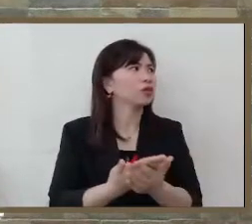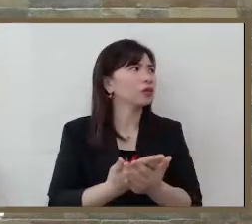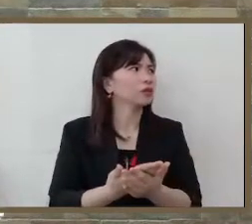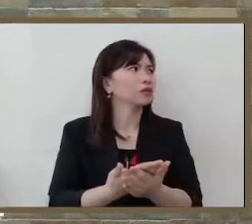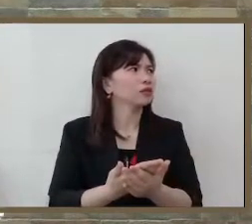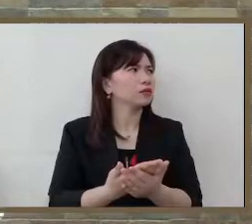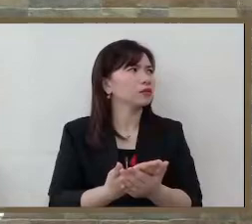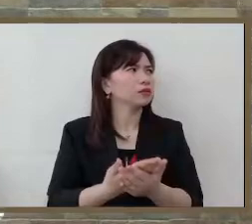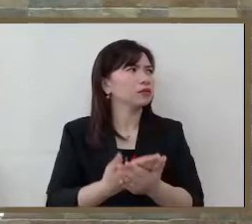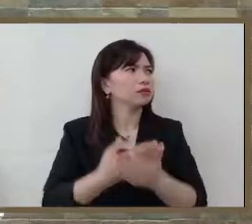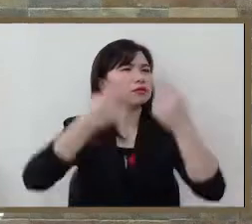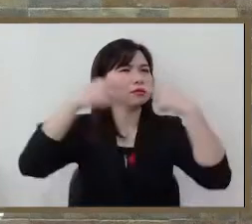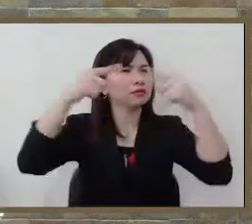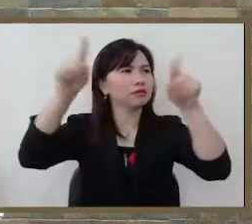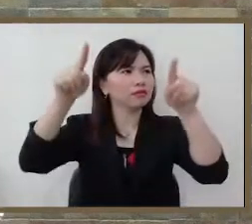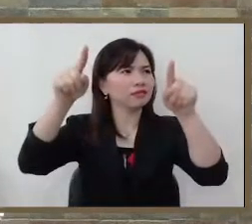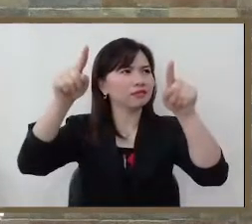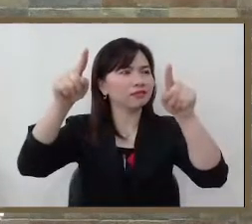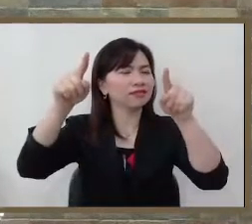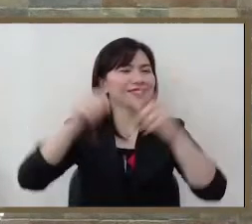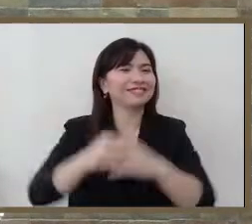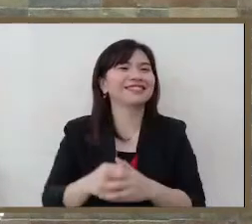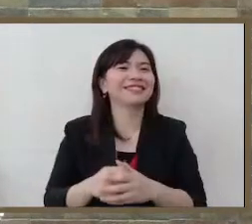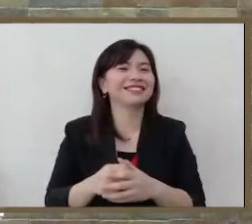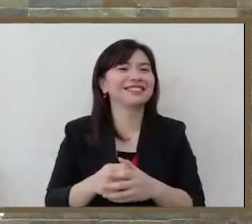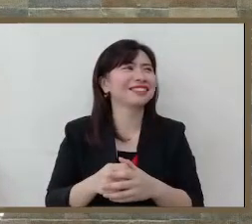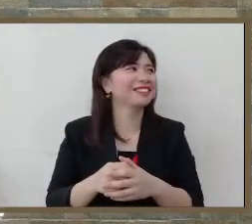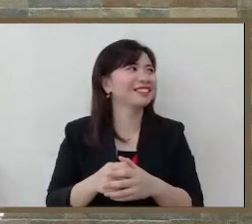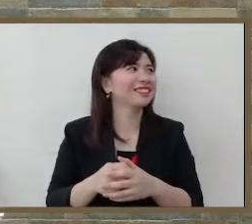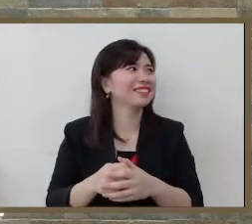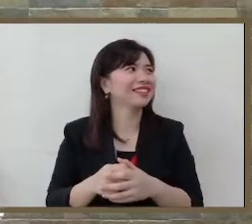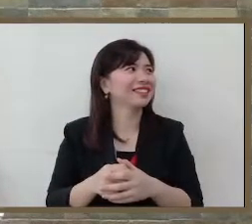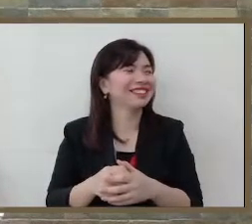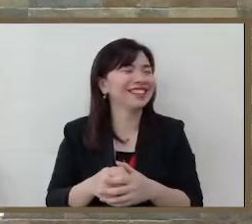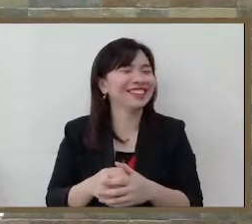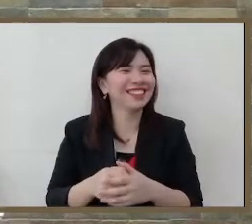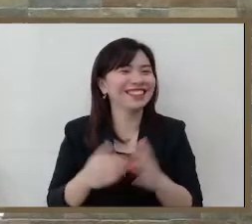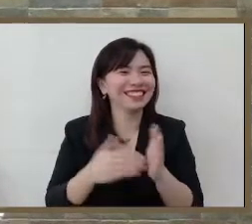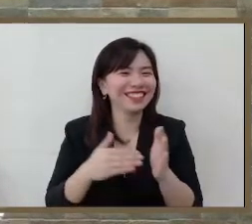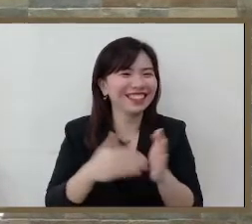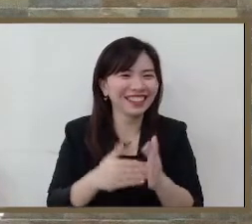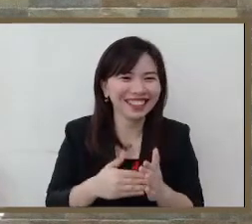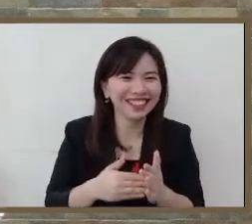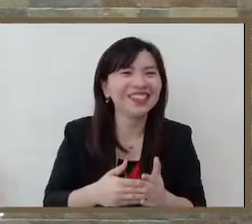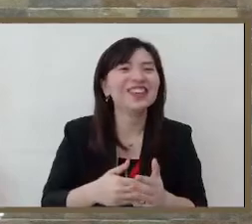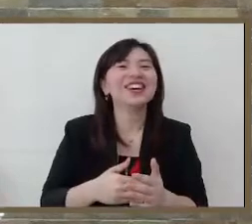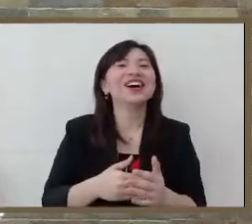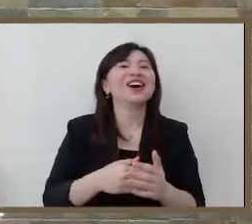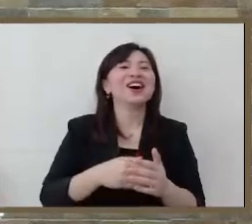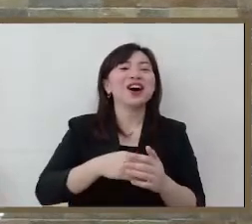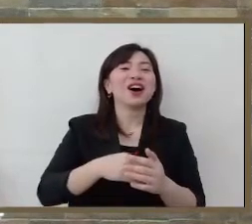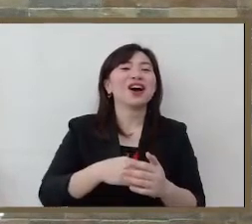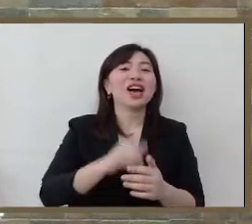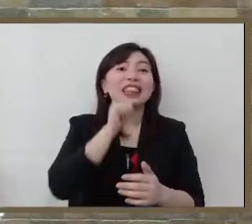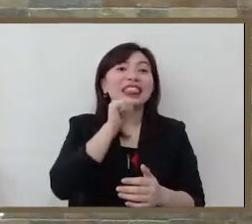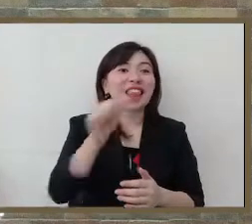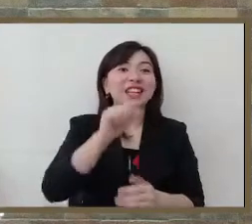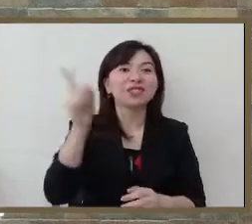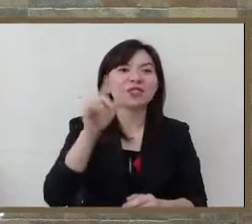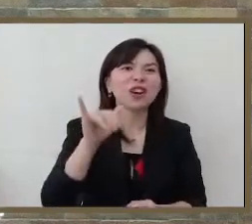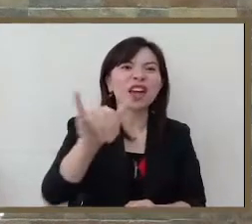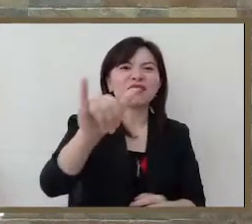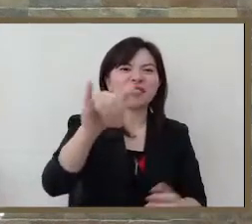Sabihin natin, marami ka mang kinikitang pera dyan. Saglit lang ang pera. Saglit lang